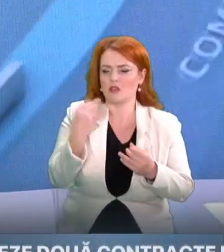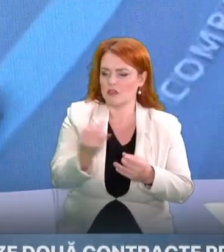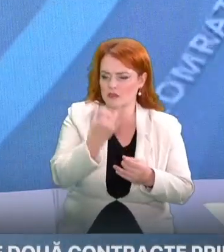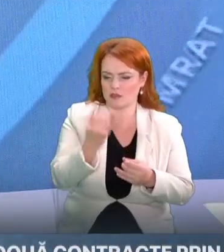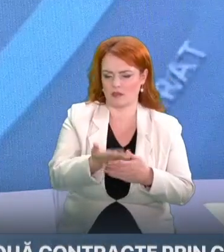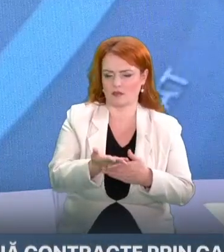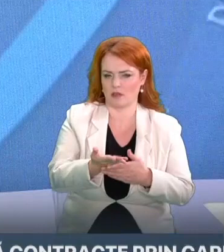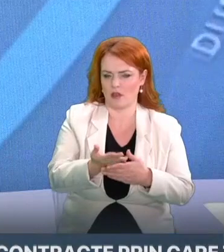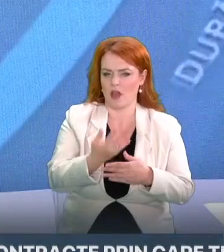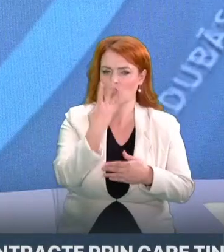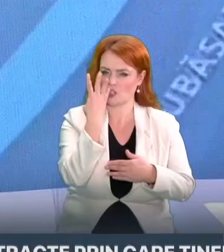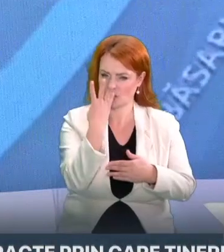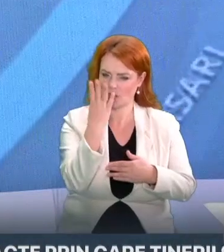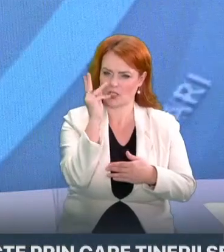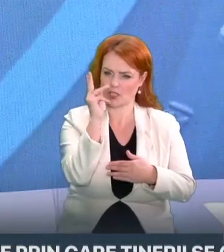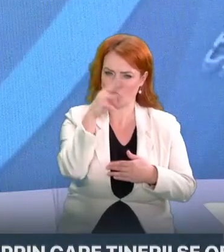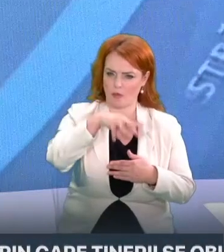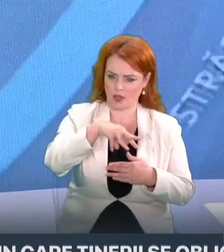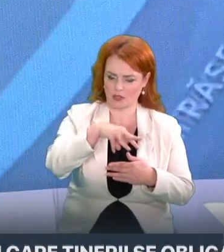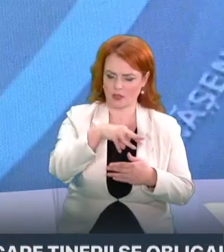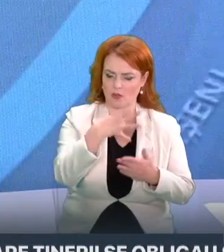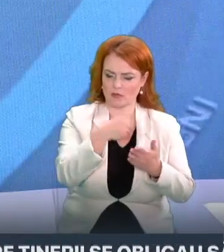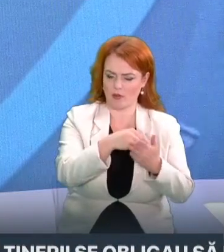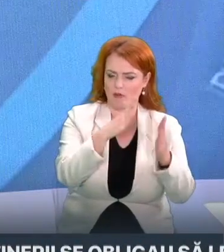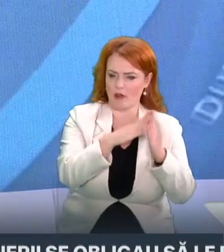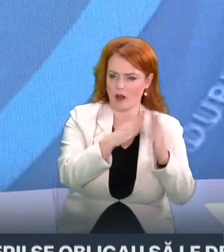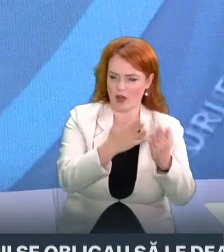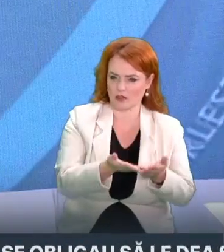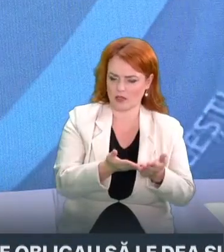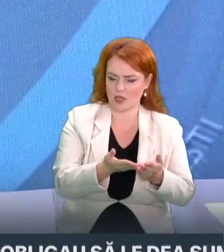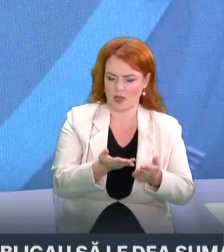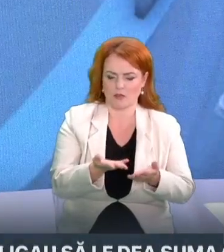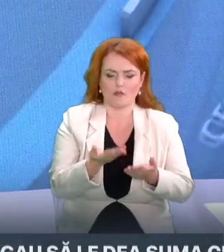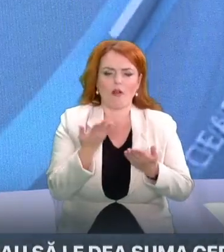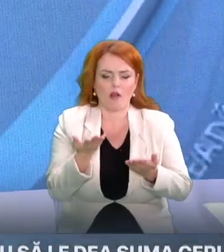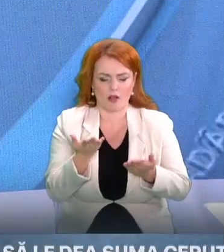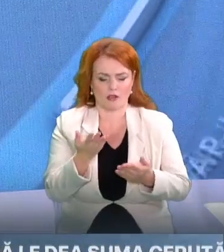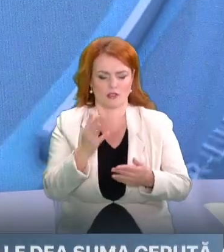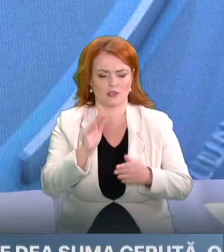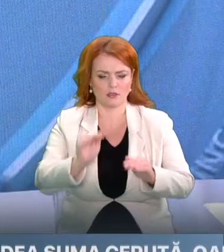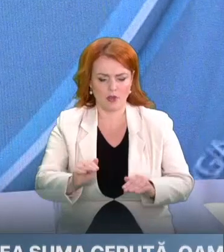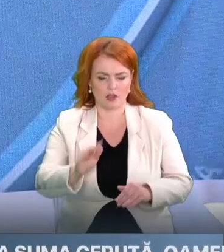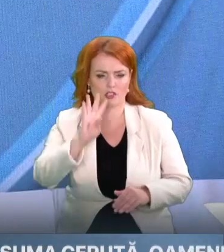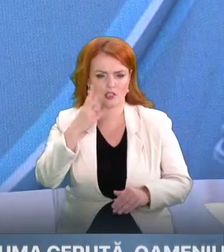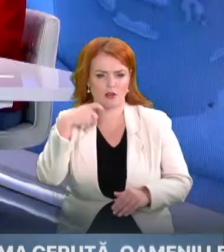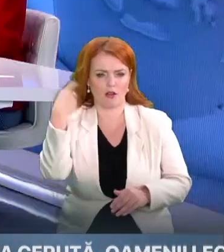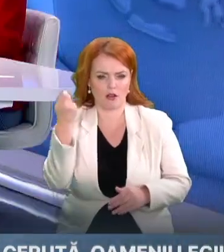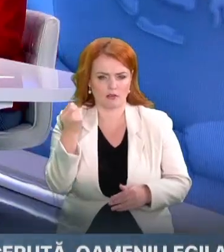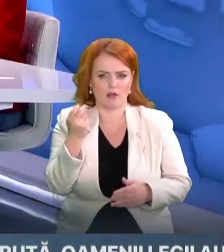de casă pentru o fetiță de 4 ani. Cum e posibil, în general, să avem o asemenea